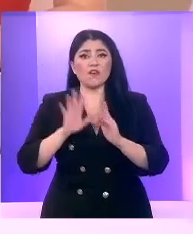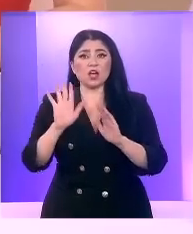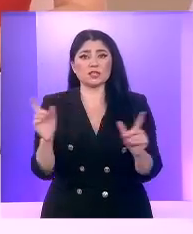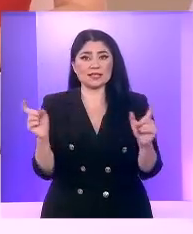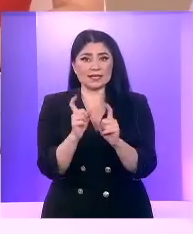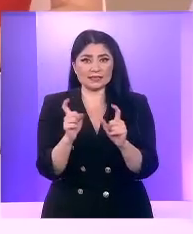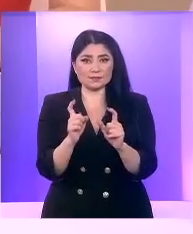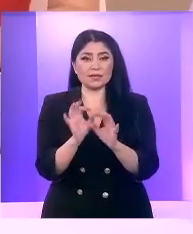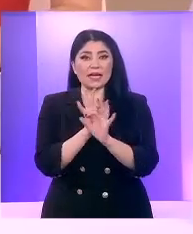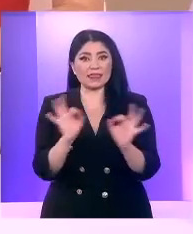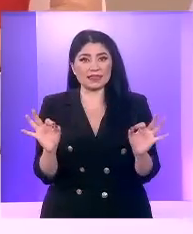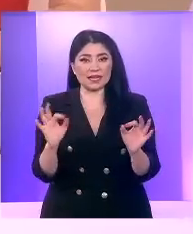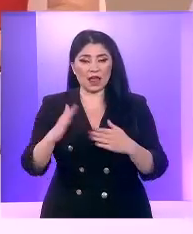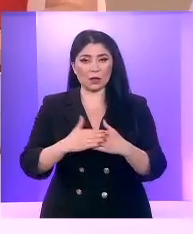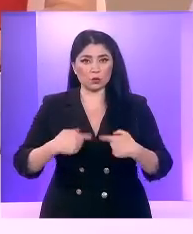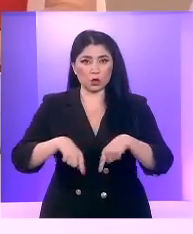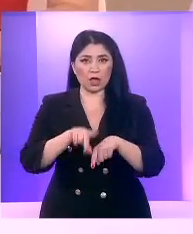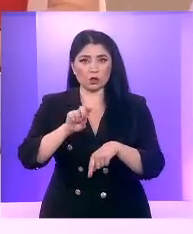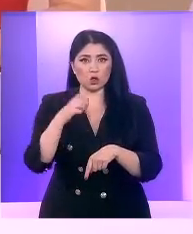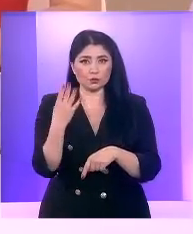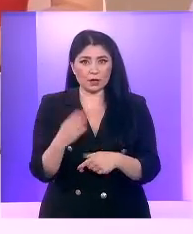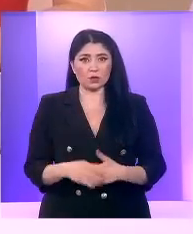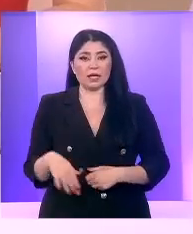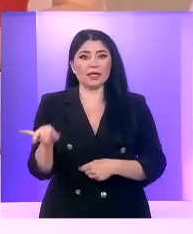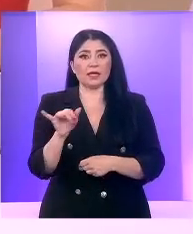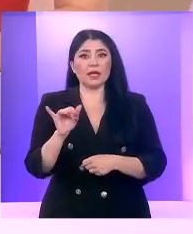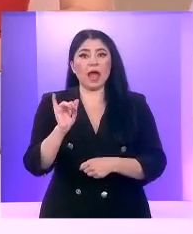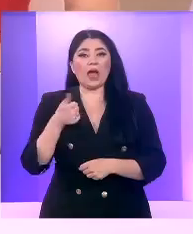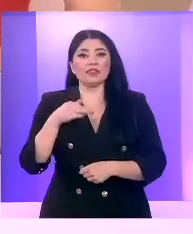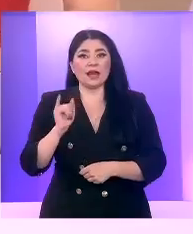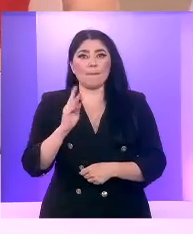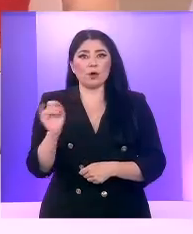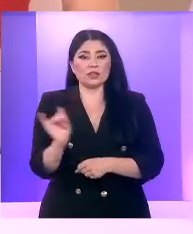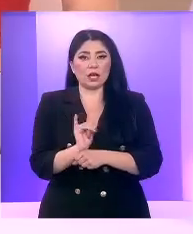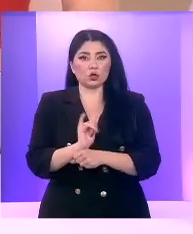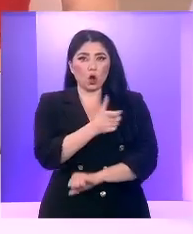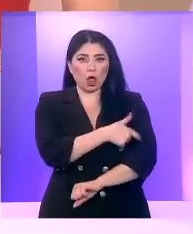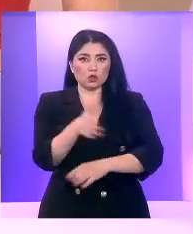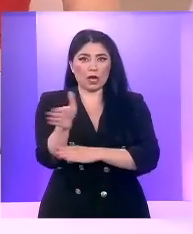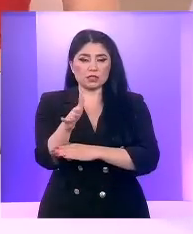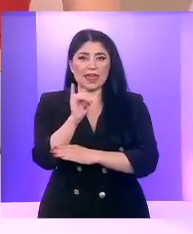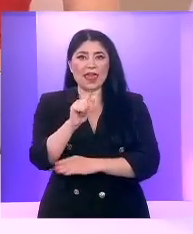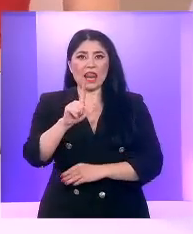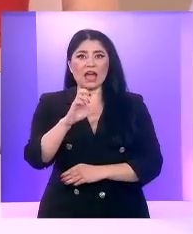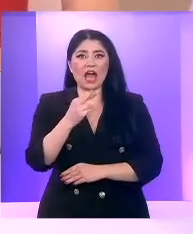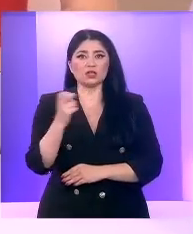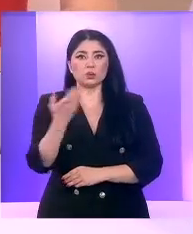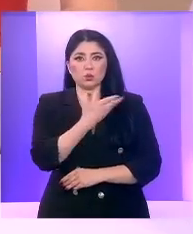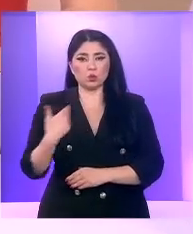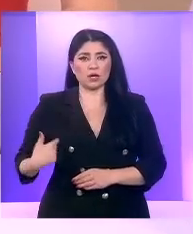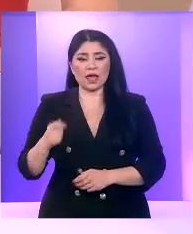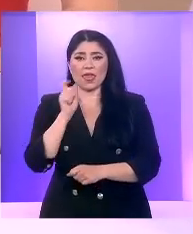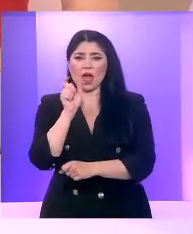au gestionat această criză. În direct la Digi24, Andreea Bodea, directorul Colegiului Național Ilie Caragiale din Capitală,